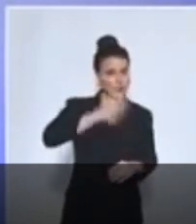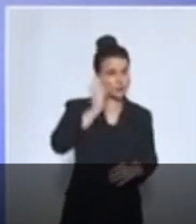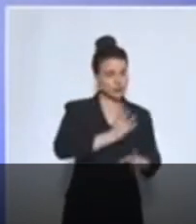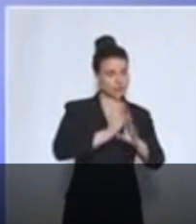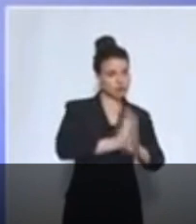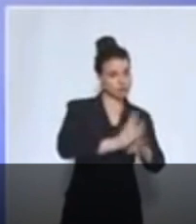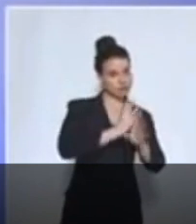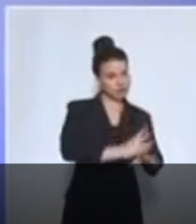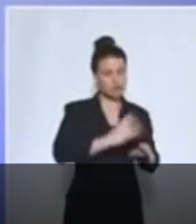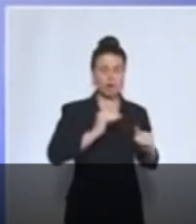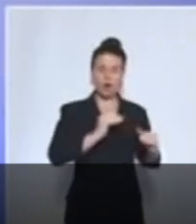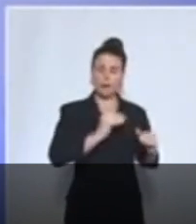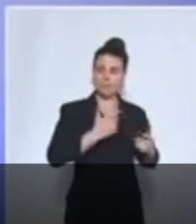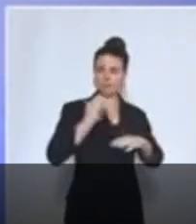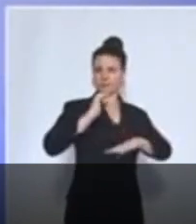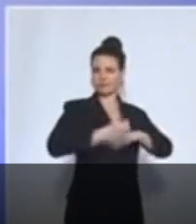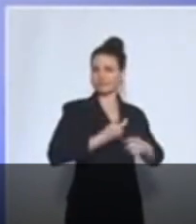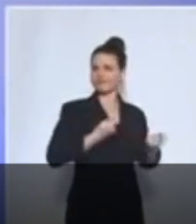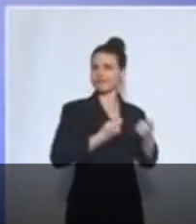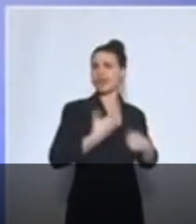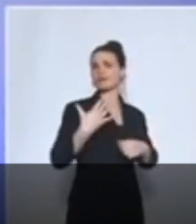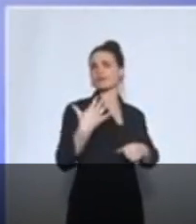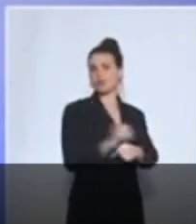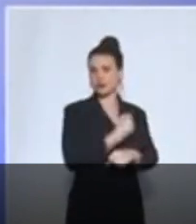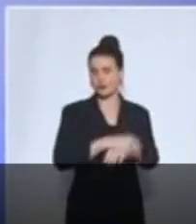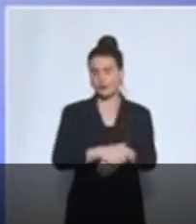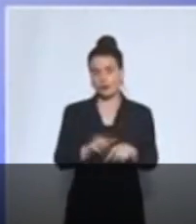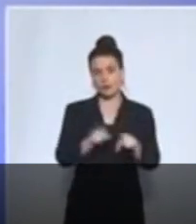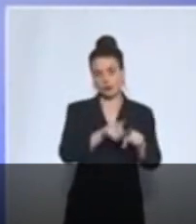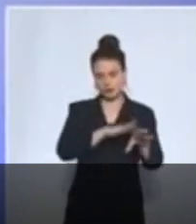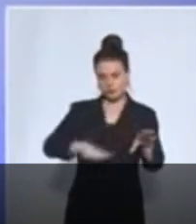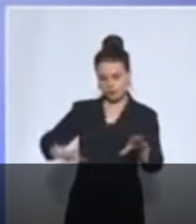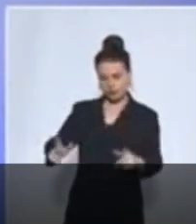malades. Mais également dans notre vie quotidienne avec le